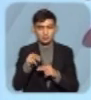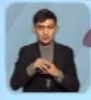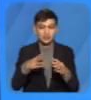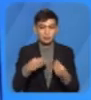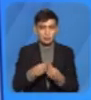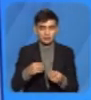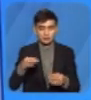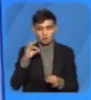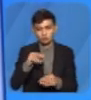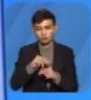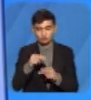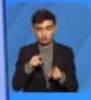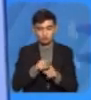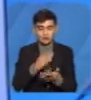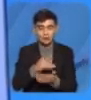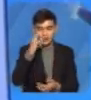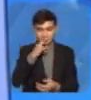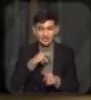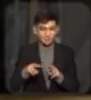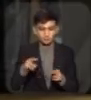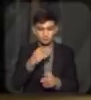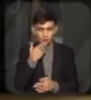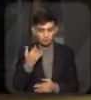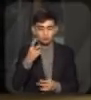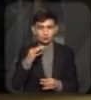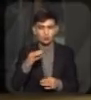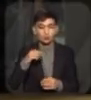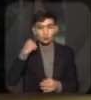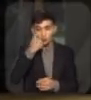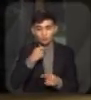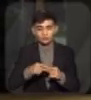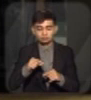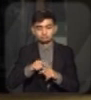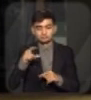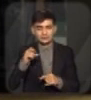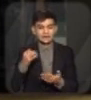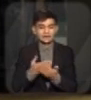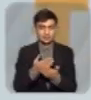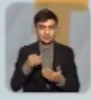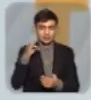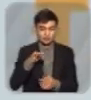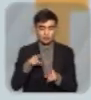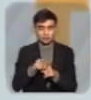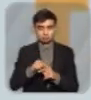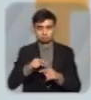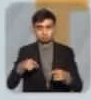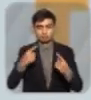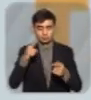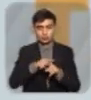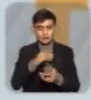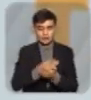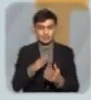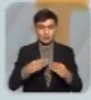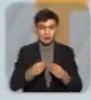В Казахстане такую статистику никто не ведет. Но с каждым годом интерес растет, говорит участница рабочей группы по созданию семейной